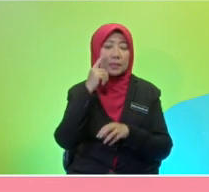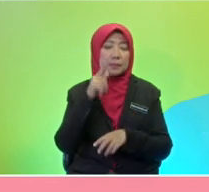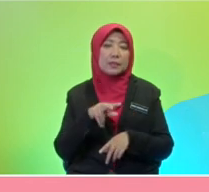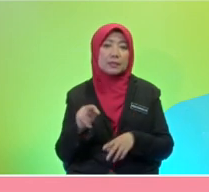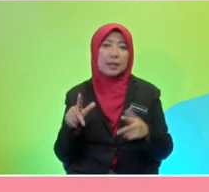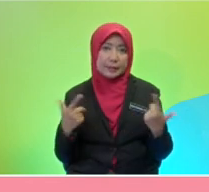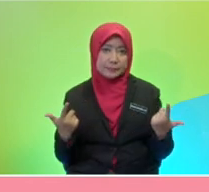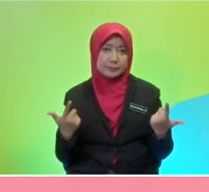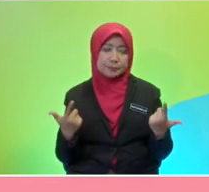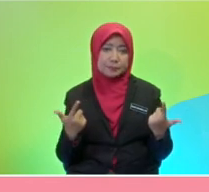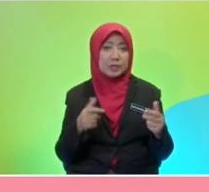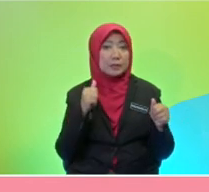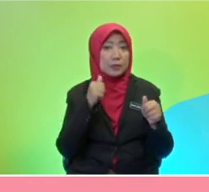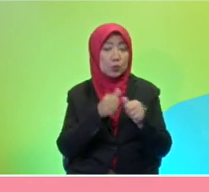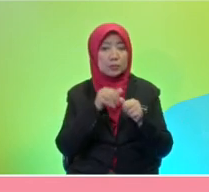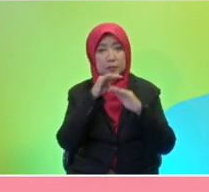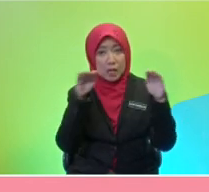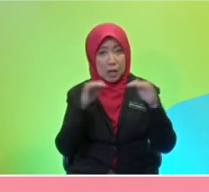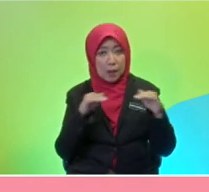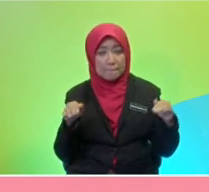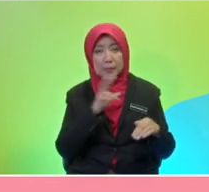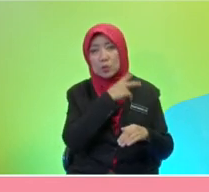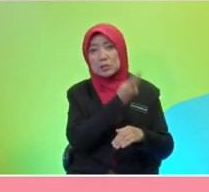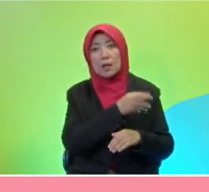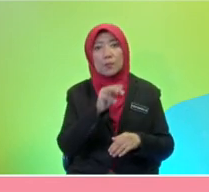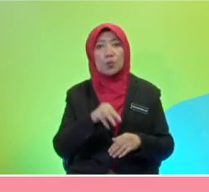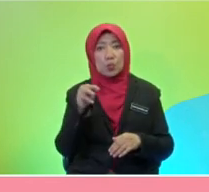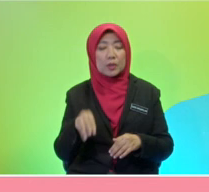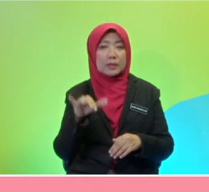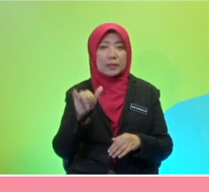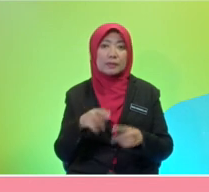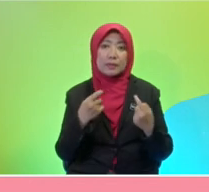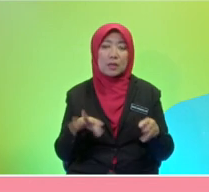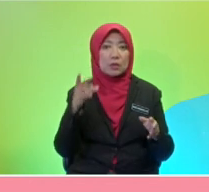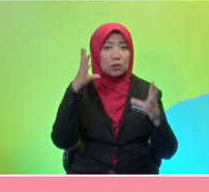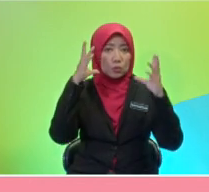diperoleh daripada orang perekoda yang telah guru-guru Rico